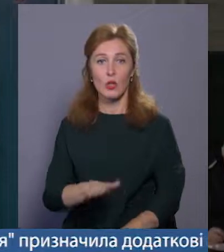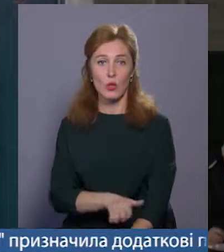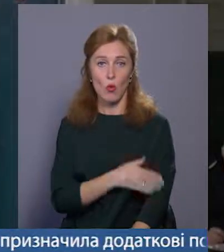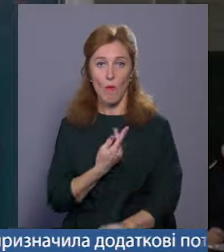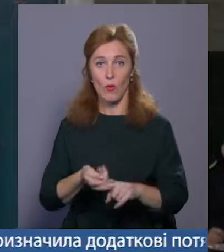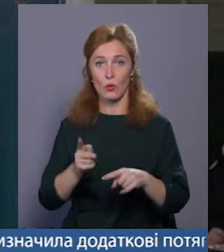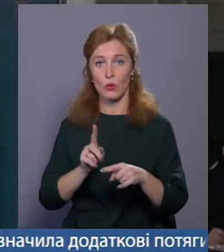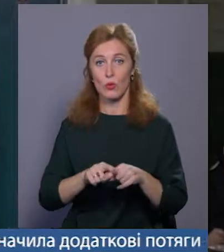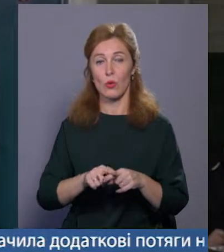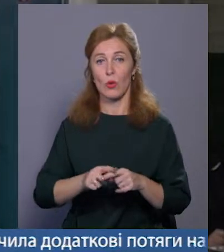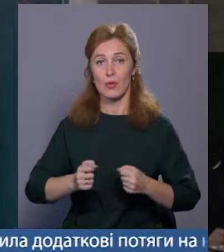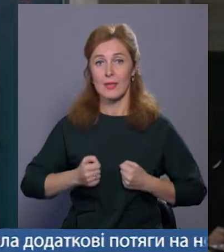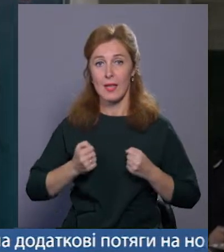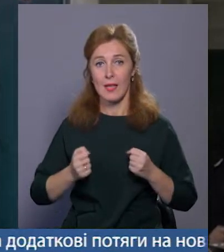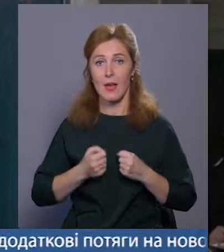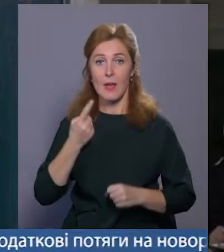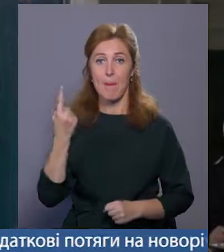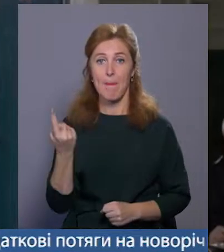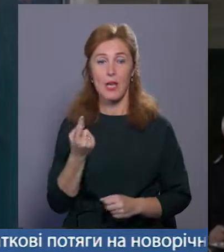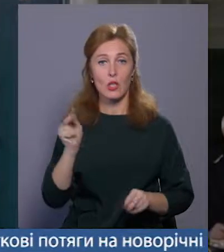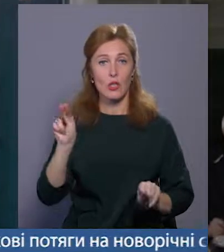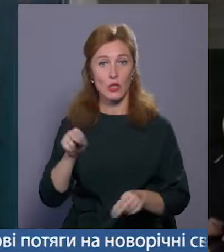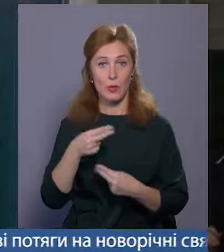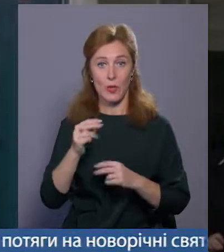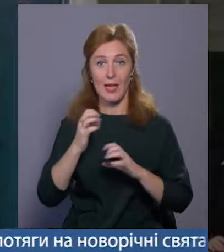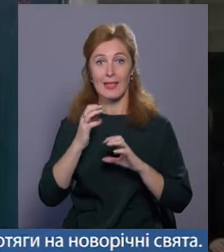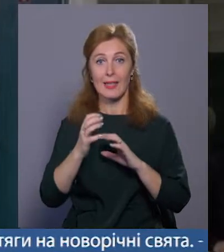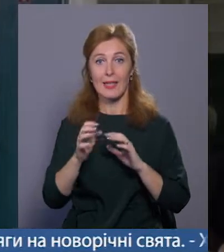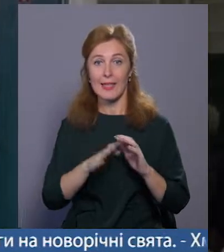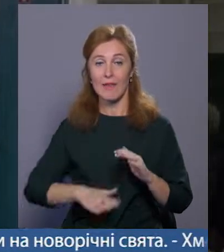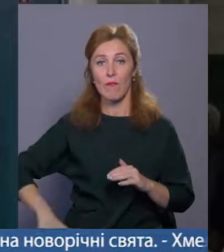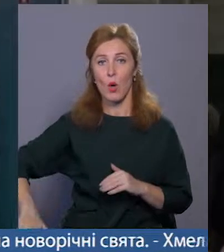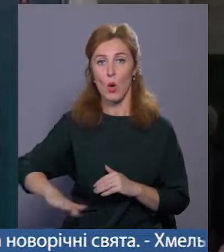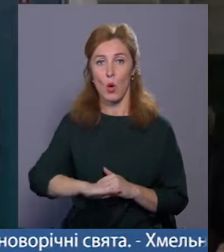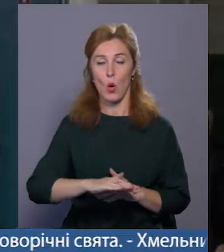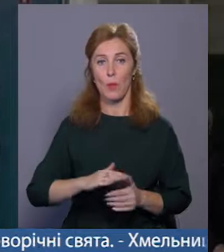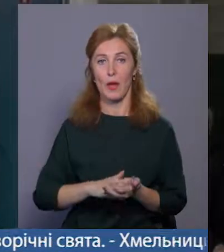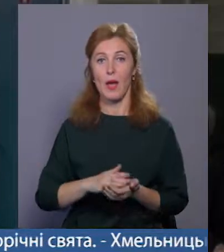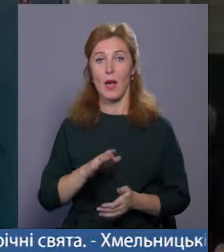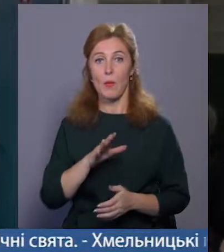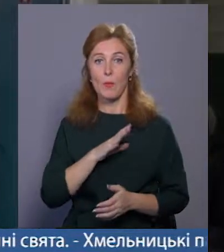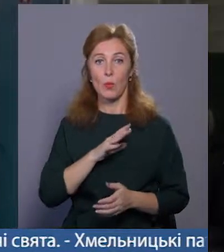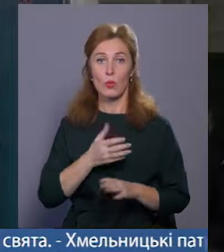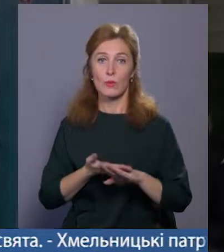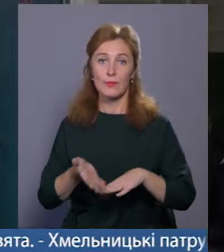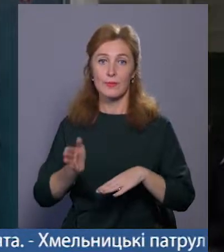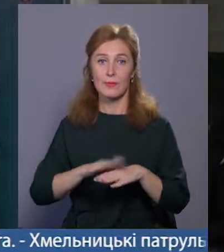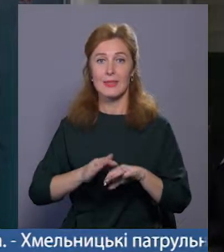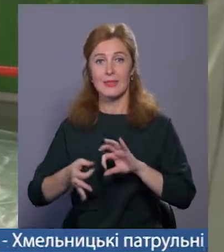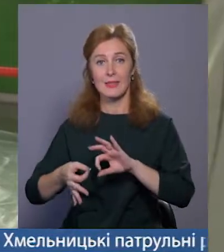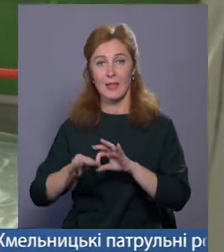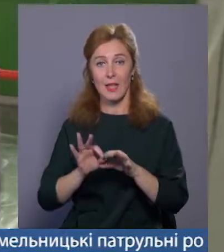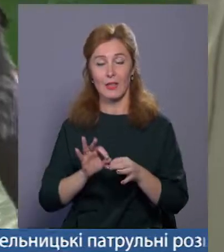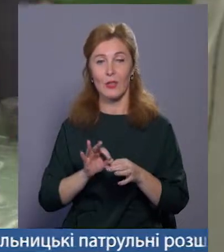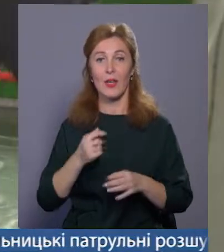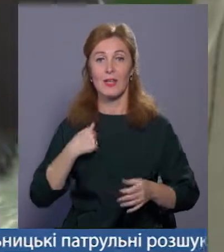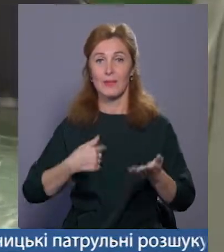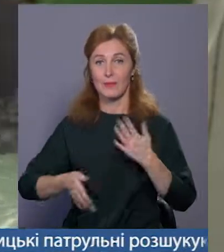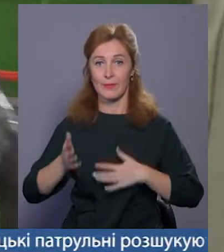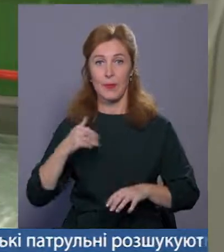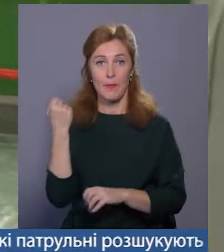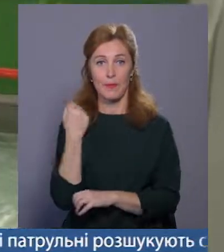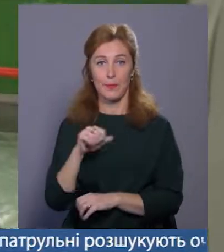перший чемпіонат Європи і ще гордість за те, що бої були складні, переміг, радість. Денис